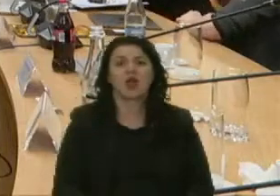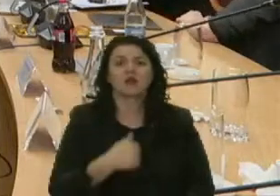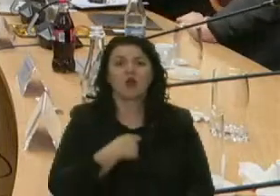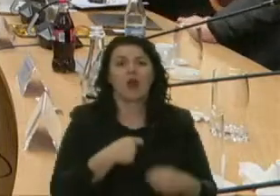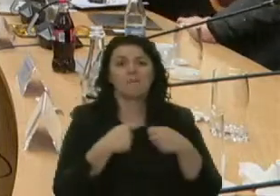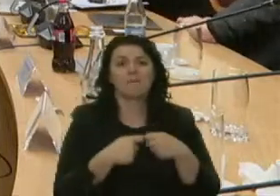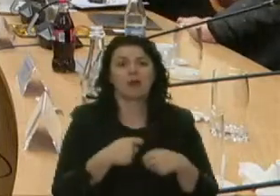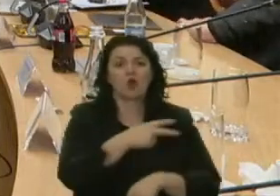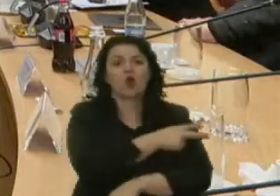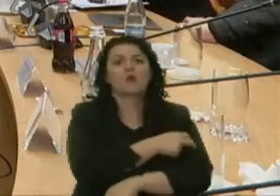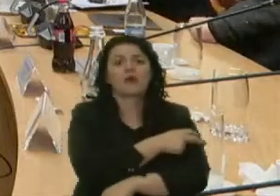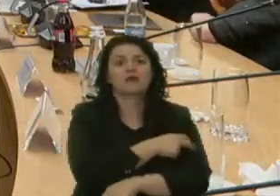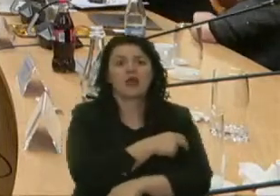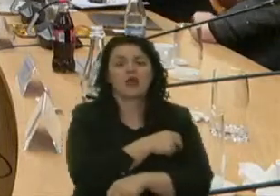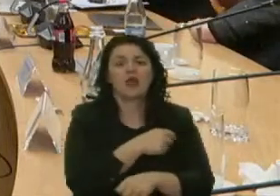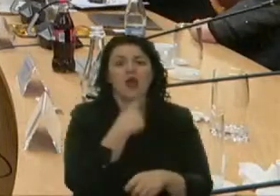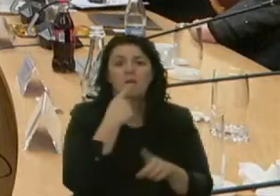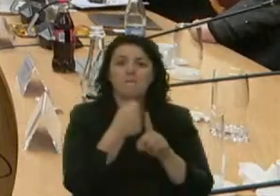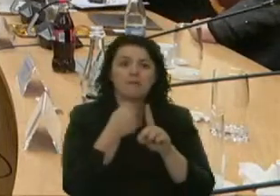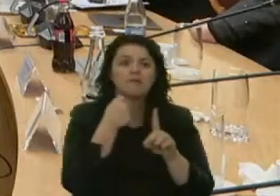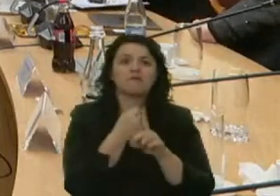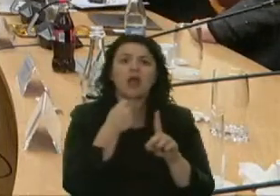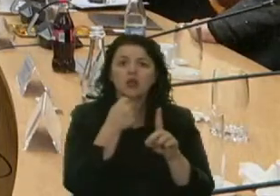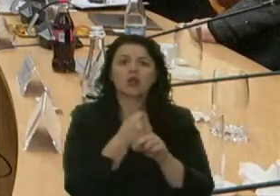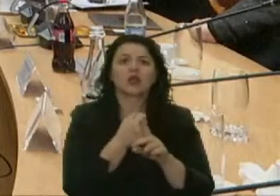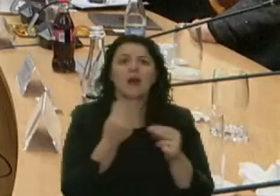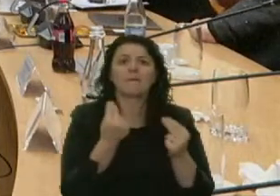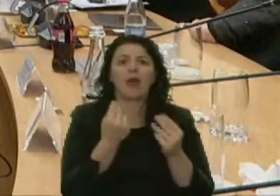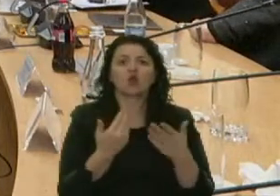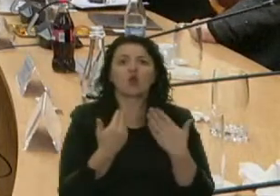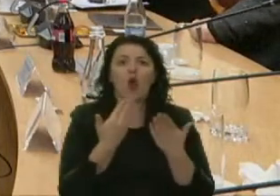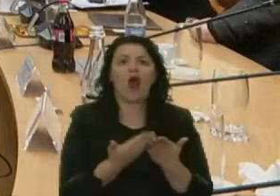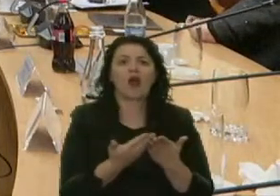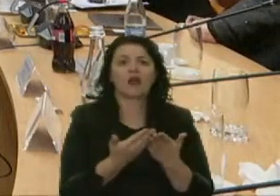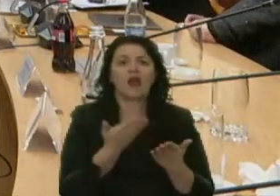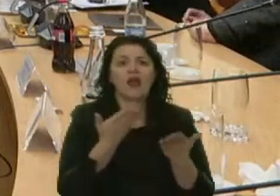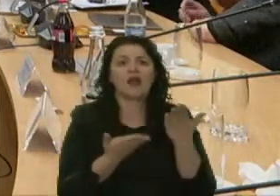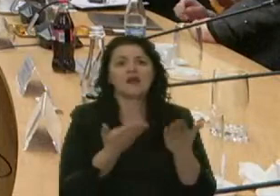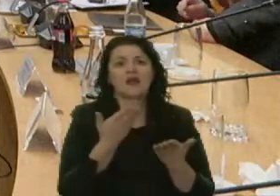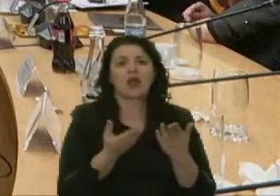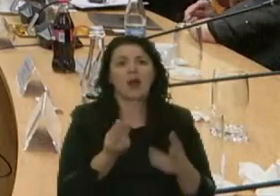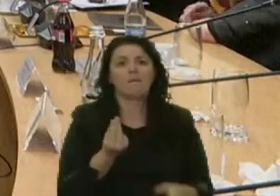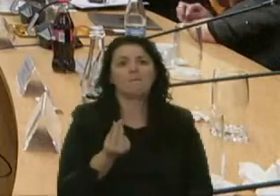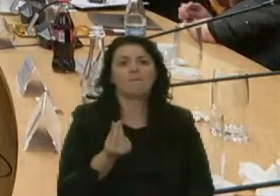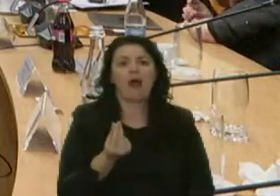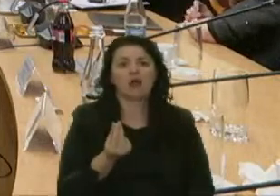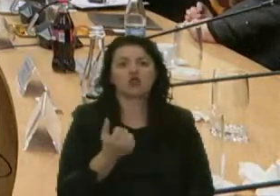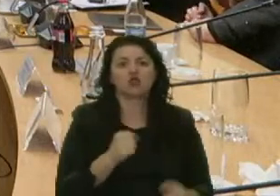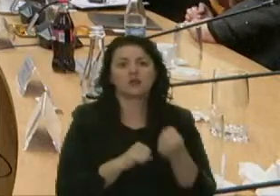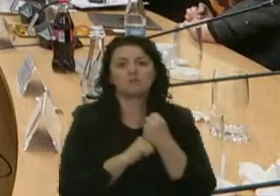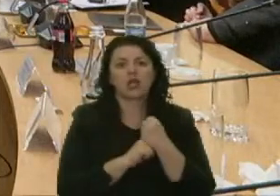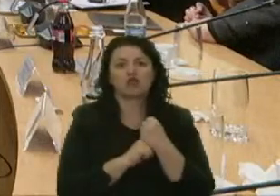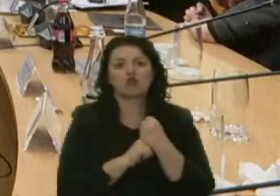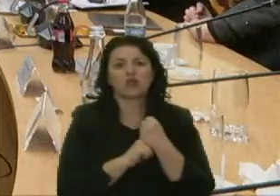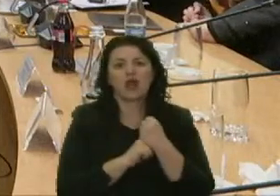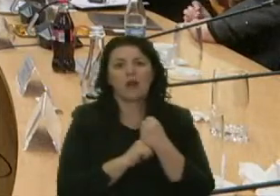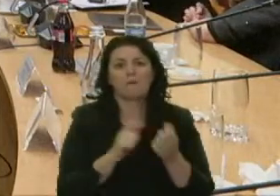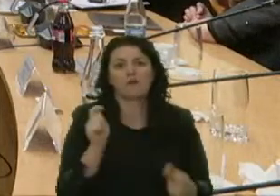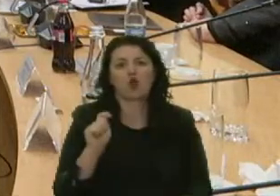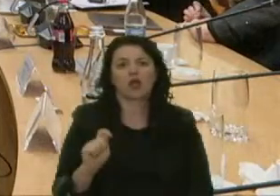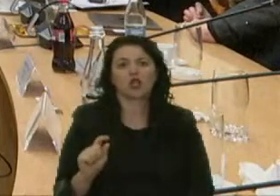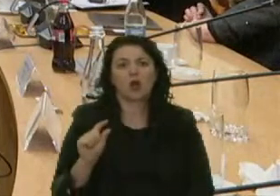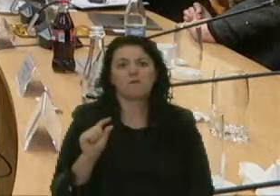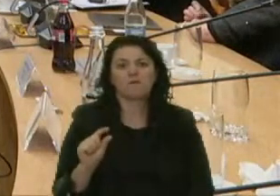al Comisiei am militat întotdeauna pentru alocarea echilibrată de bani și sprijinirea și a proiectelor